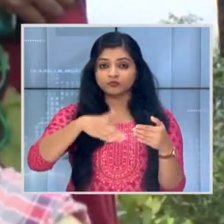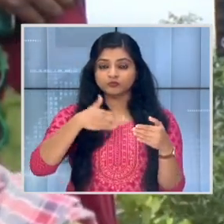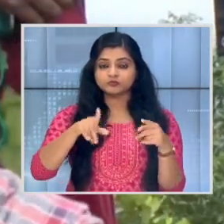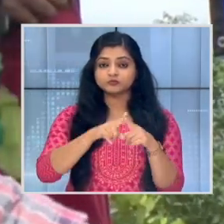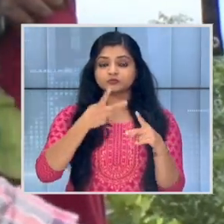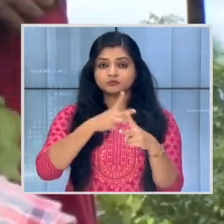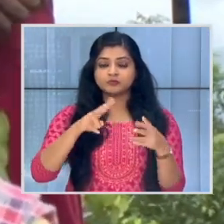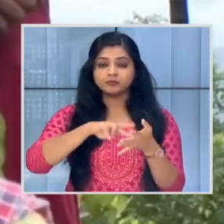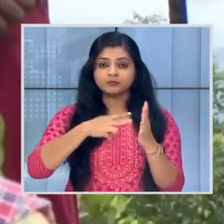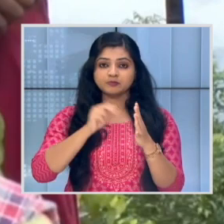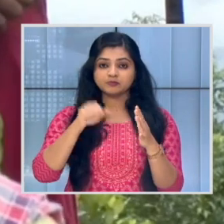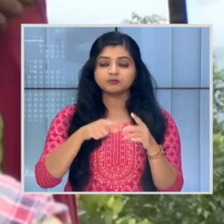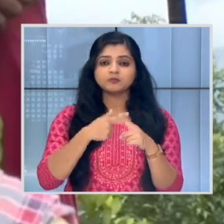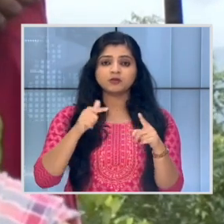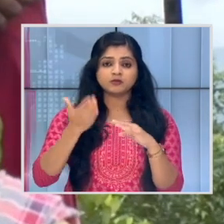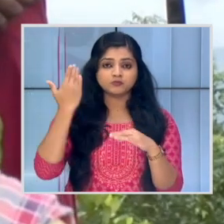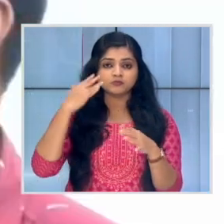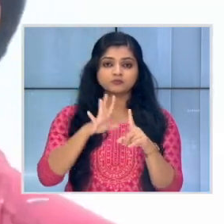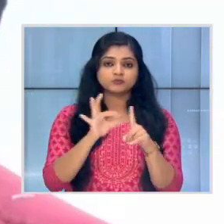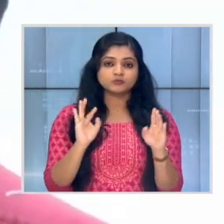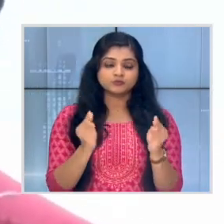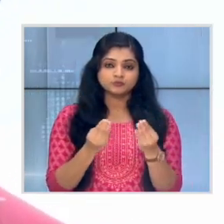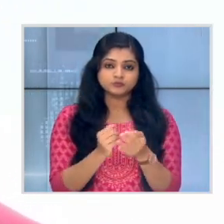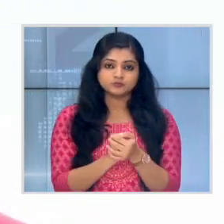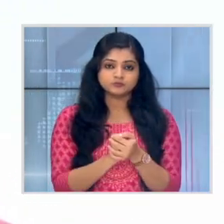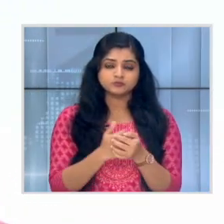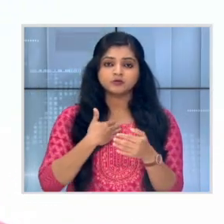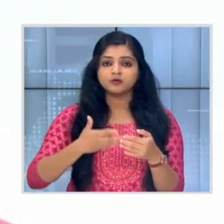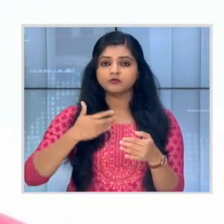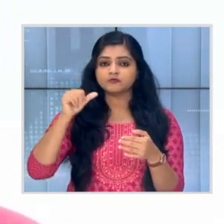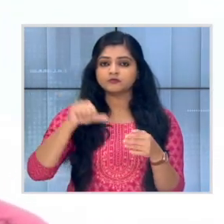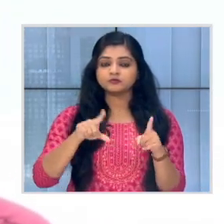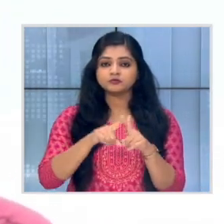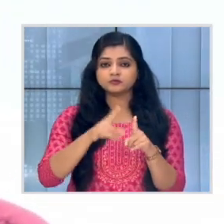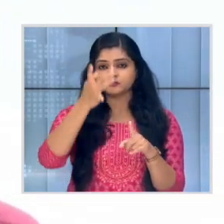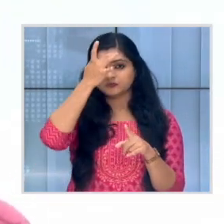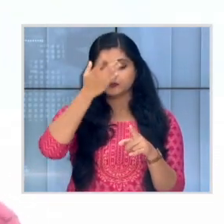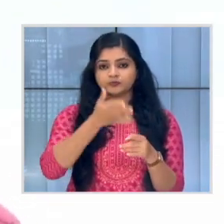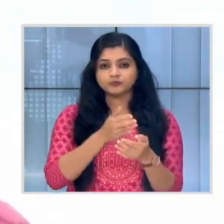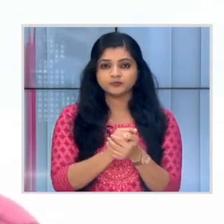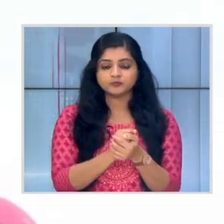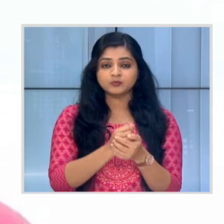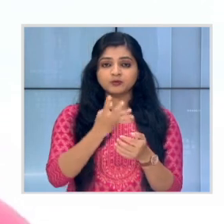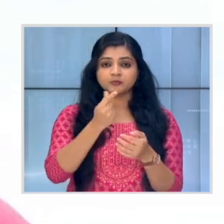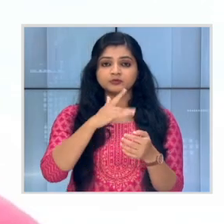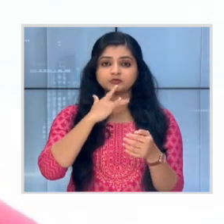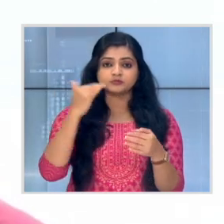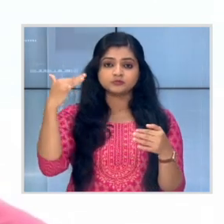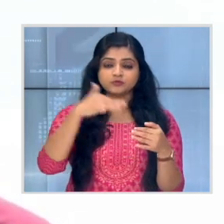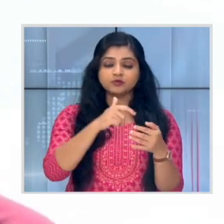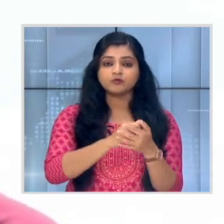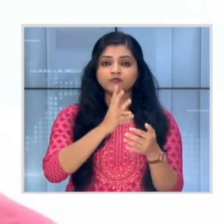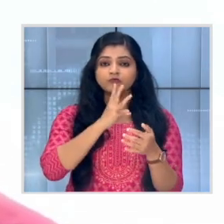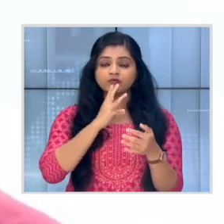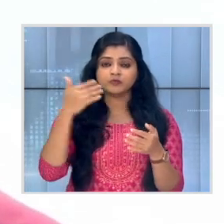പറയുന്നത്? ഇവര് മുമ്പേ ഇവർക്ക് ചെയ്തുവിടുന്ന നമുക്ക് ജീവിക്കാൻ പറ്റാത്തൊരു ബുദ്ധിമുട്ട്. അപ്പൊ ഈ മണ്ണും ചെളിയെല്ലാം വന്നിട്ട് നമ്മുടെ